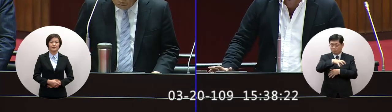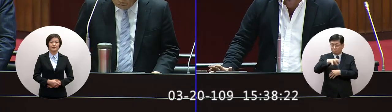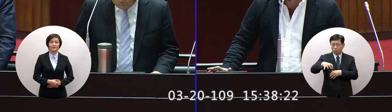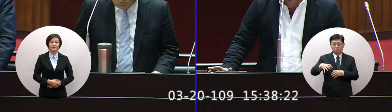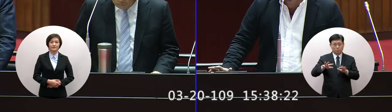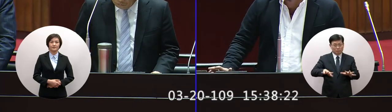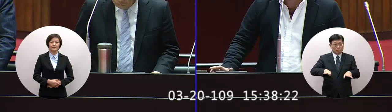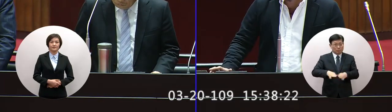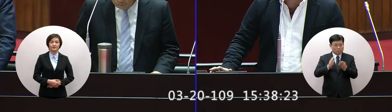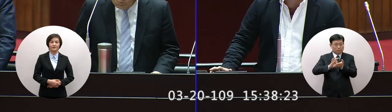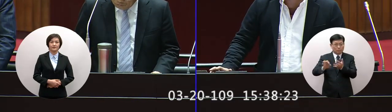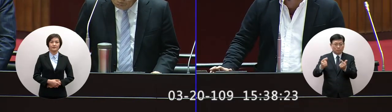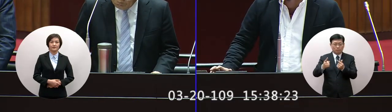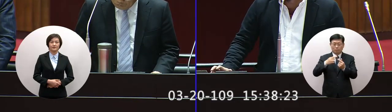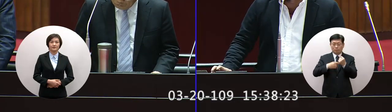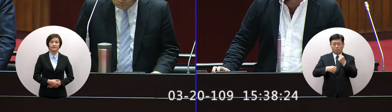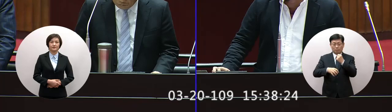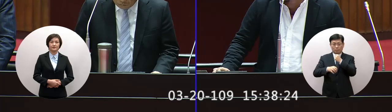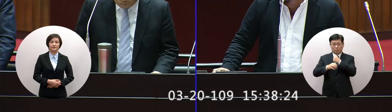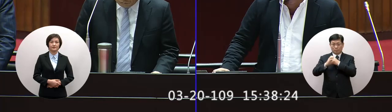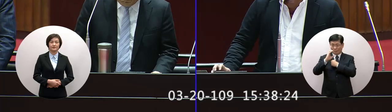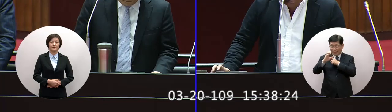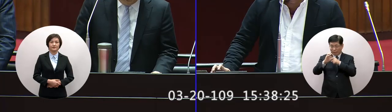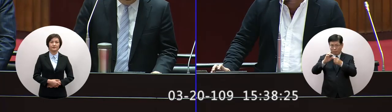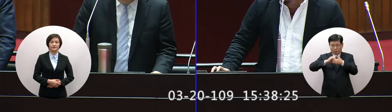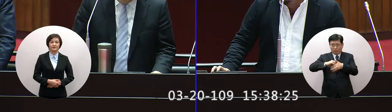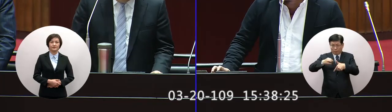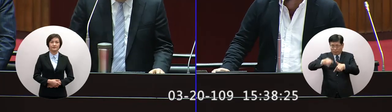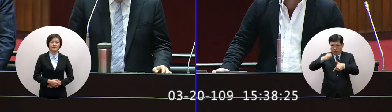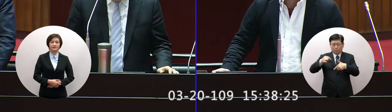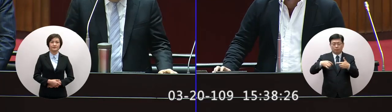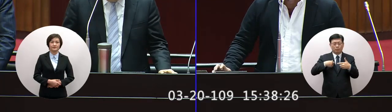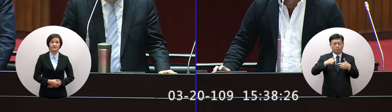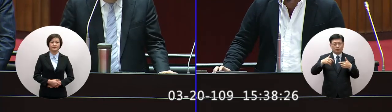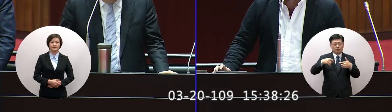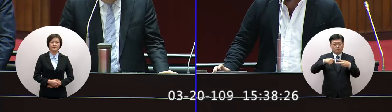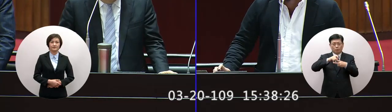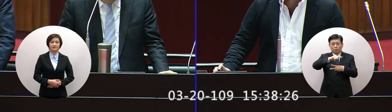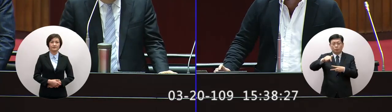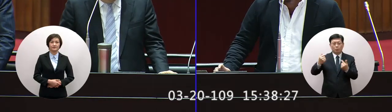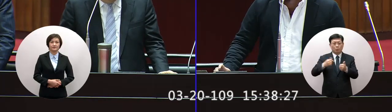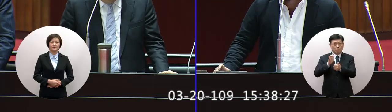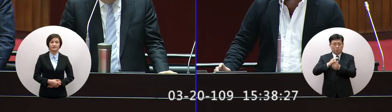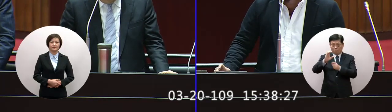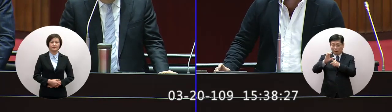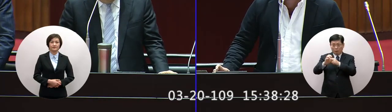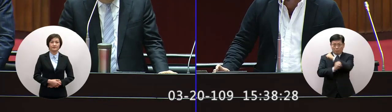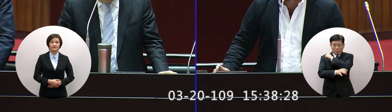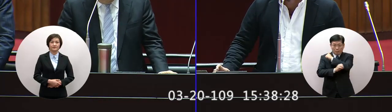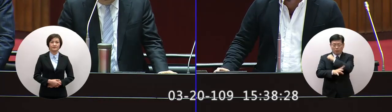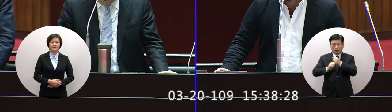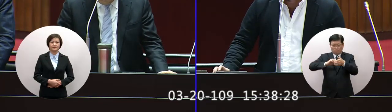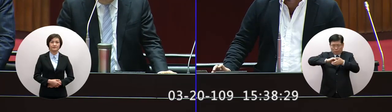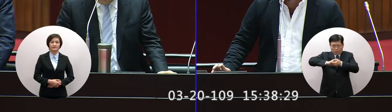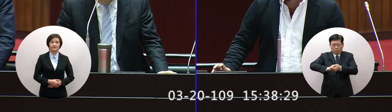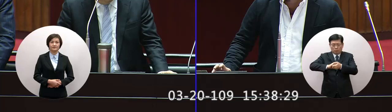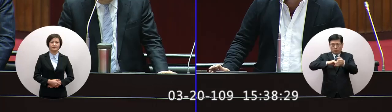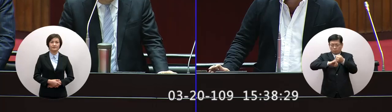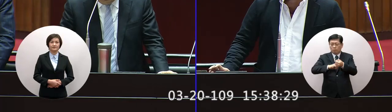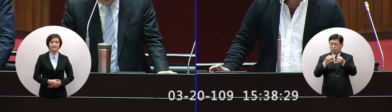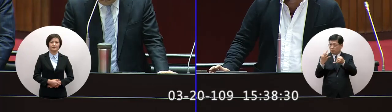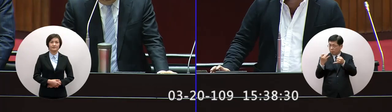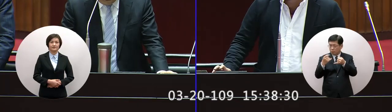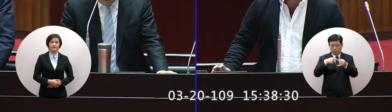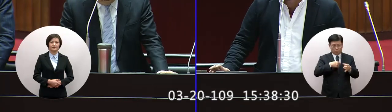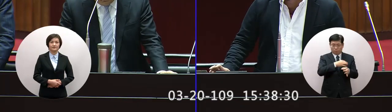前开始已经在运用像碳定价这样子的工具，也就是说我们帮排碳定一个价格，那我们这